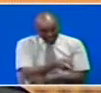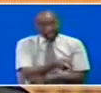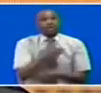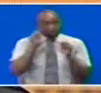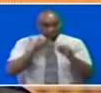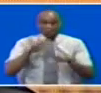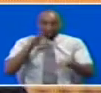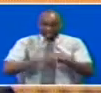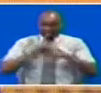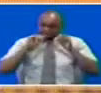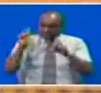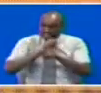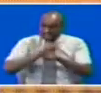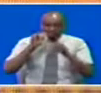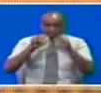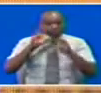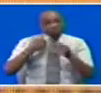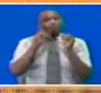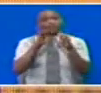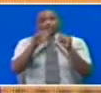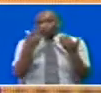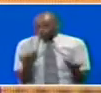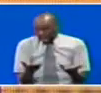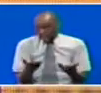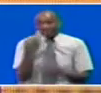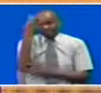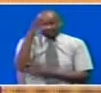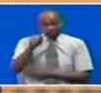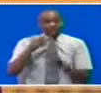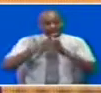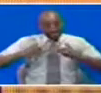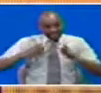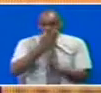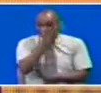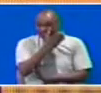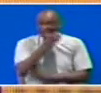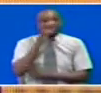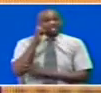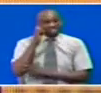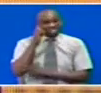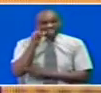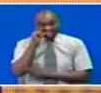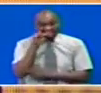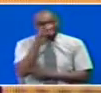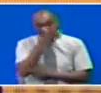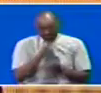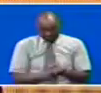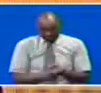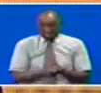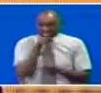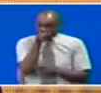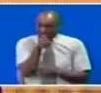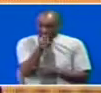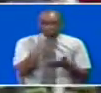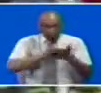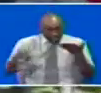watapokea mafunzo ya ufunzi kutoka kwa makocha watatu wa klabu ya Arsenal ya ligi kuu nchini Uingereza. Zoezi hilo la wiki